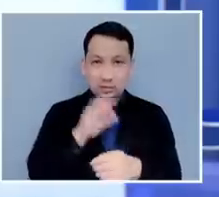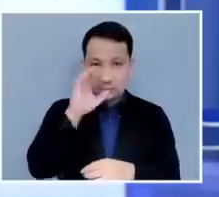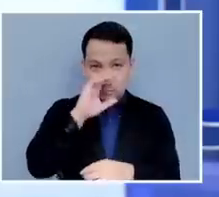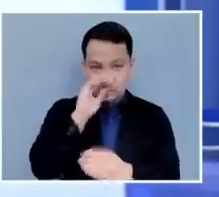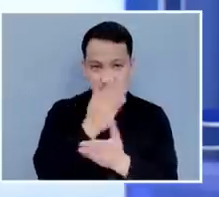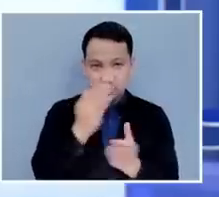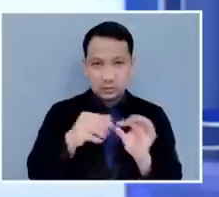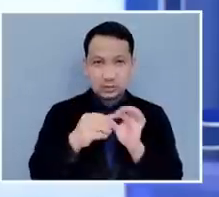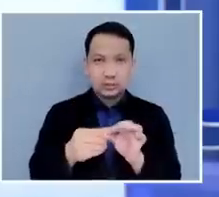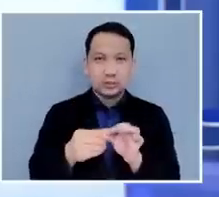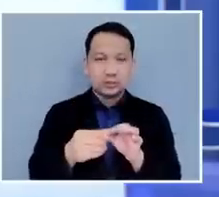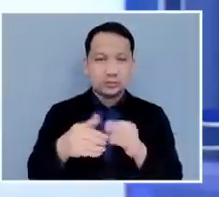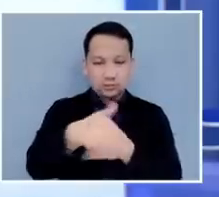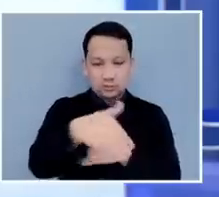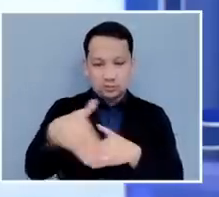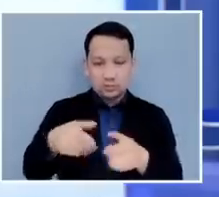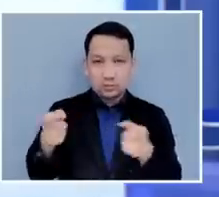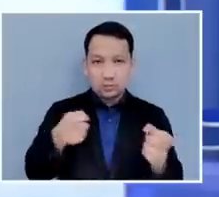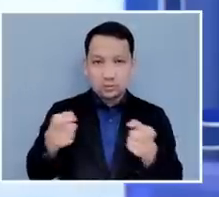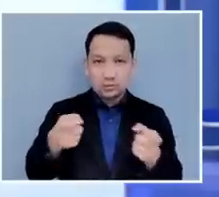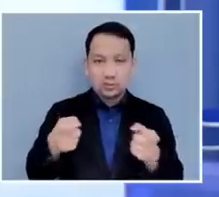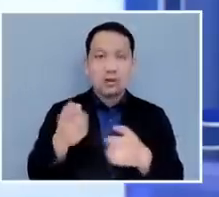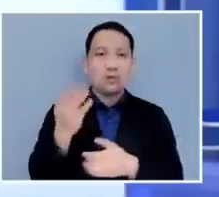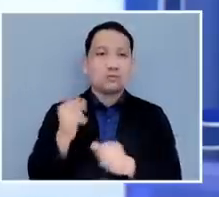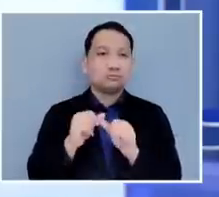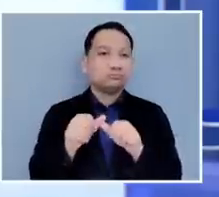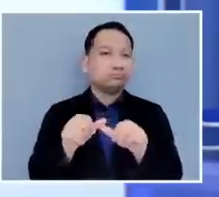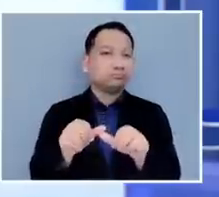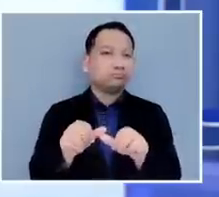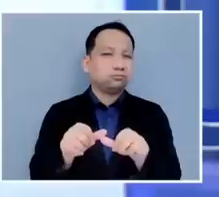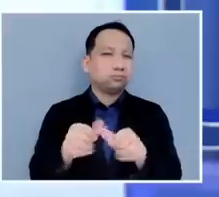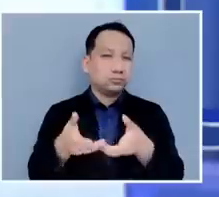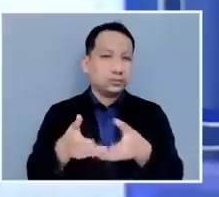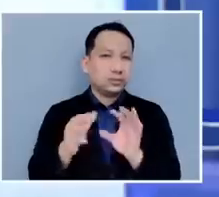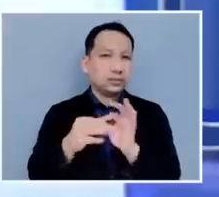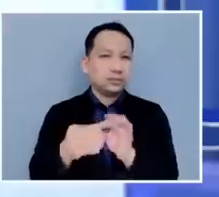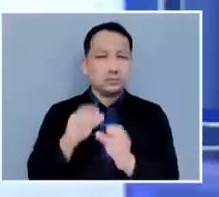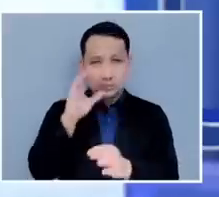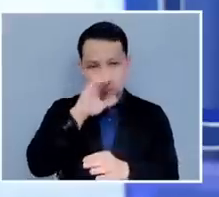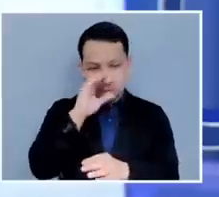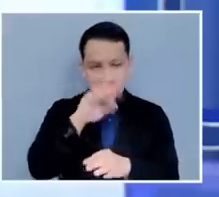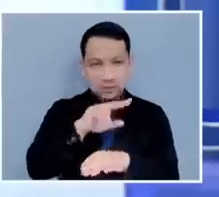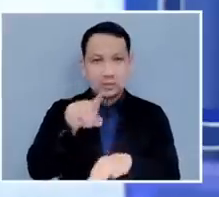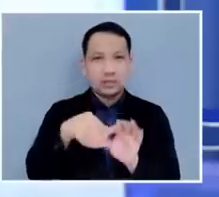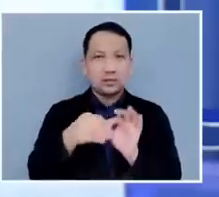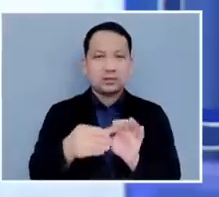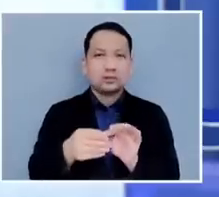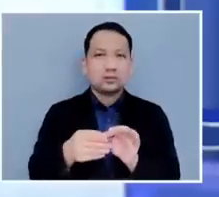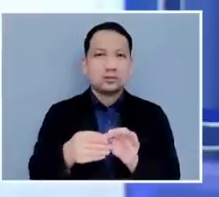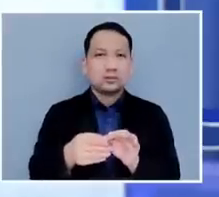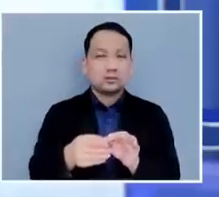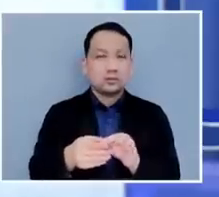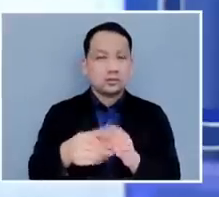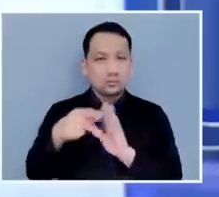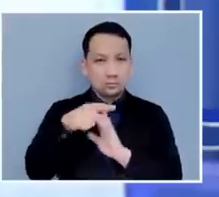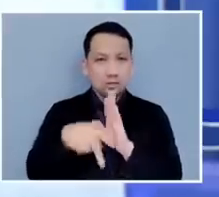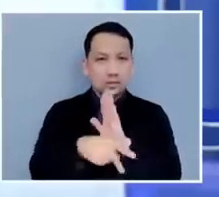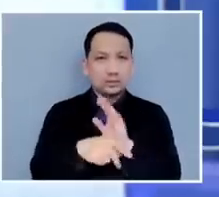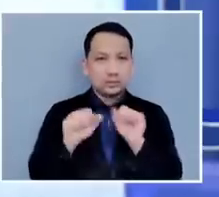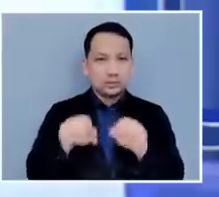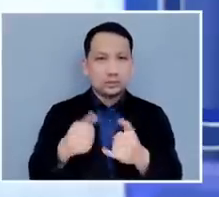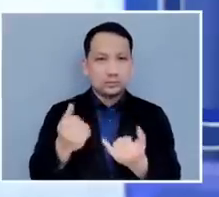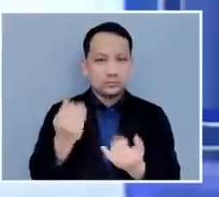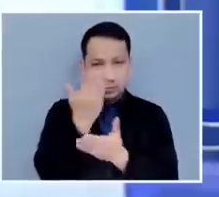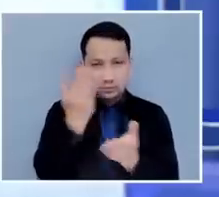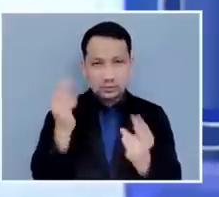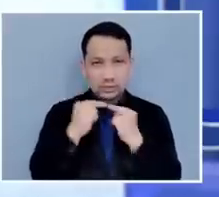kanilang border control. Sa kabila nito, niluwagan naman ng Cebu Province ang mga panuntunan nito.